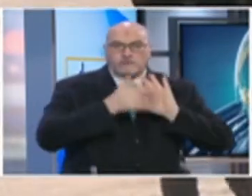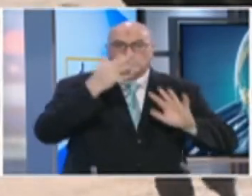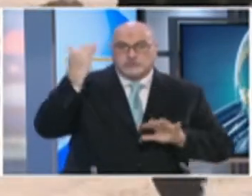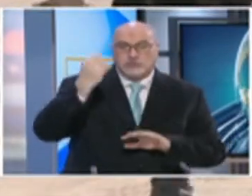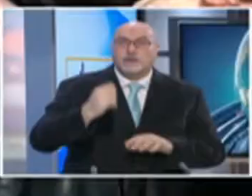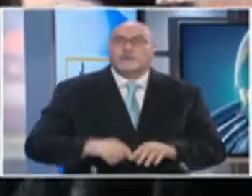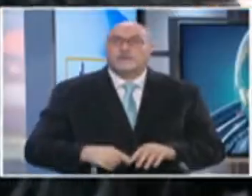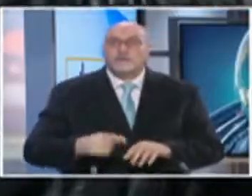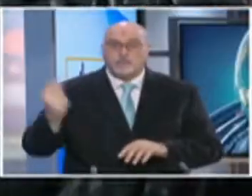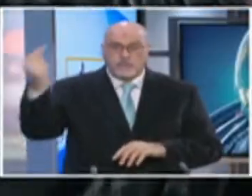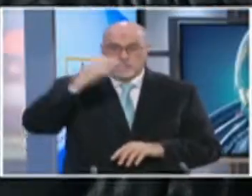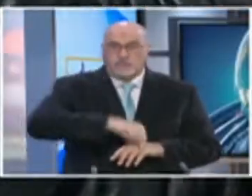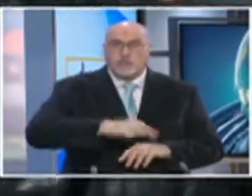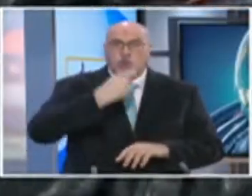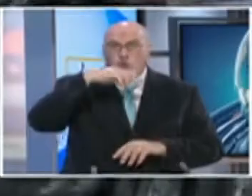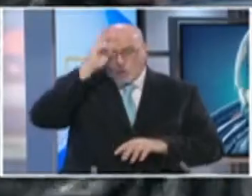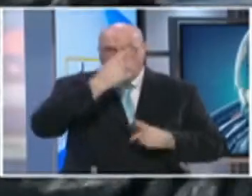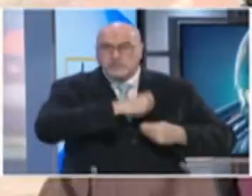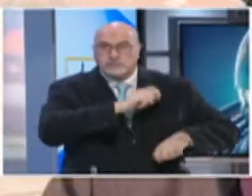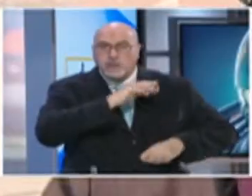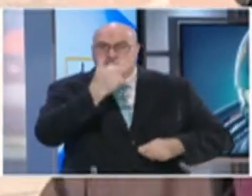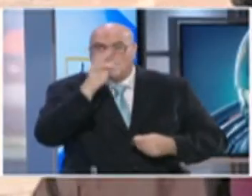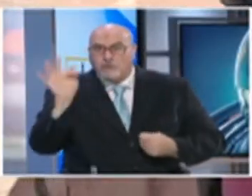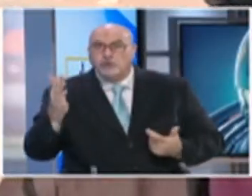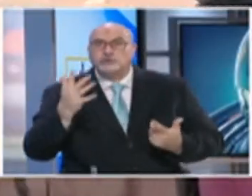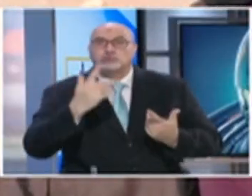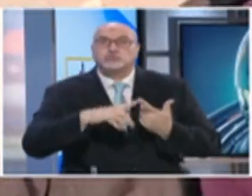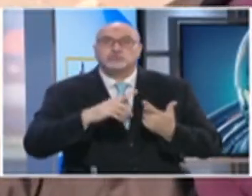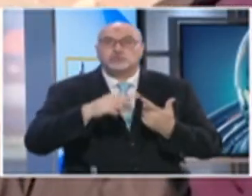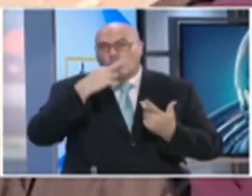وفد من الأجانب قادما من إسبانيا فرنسا وبلجيكا في إطار